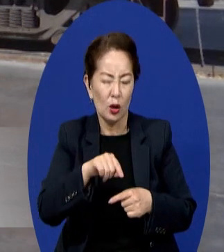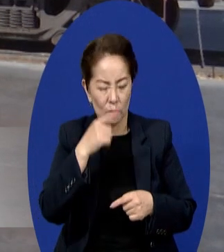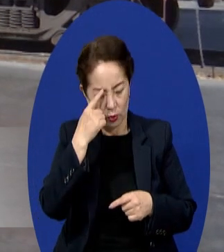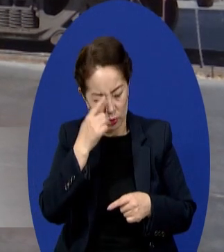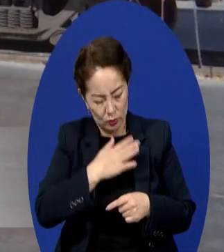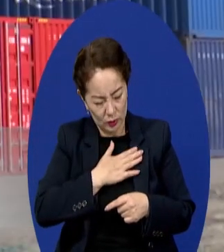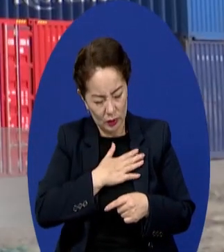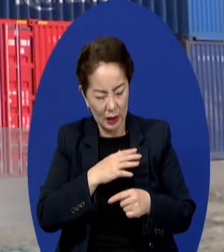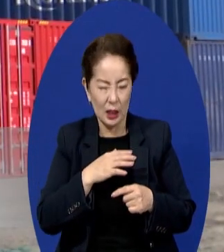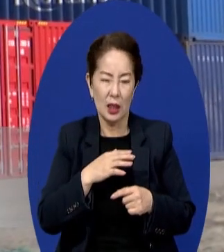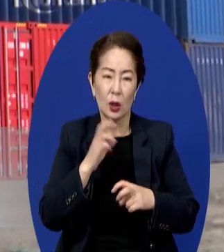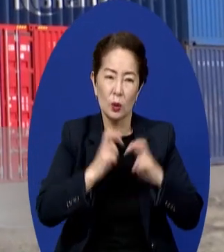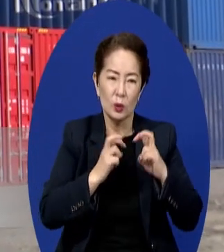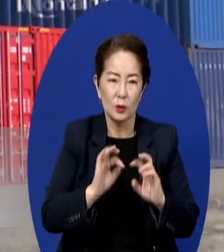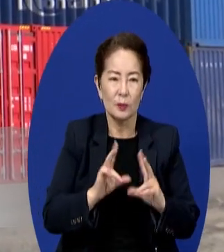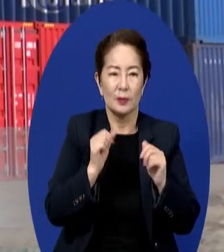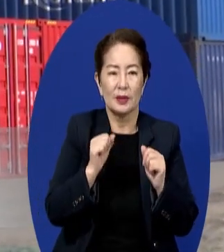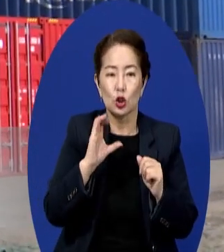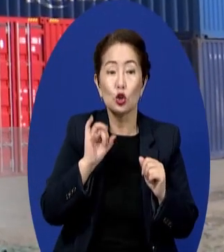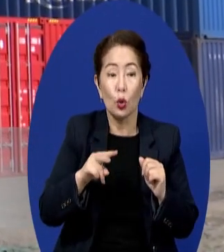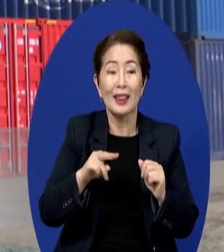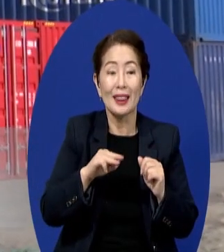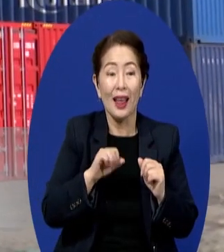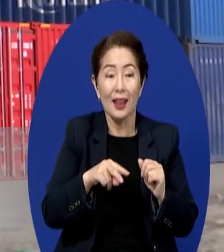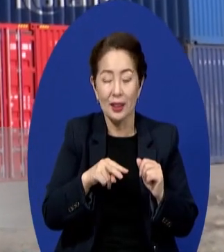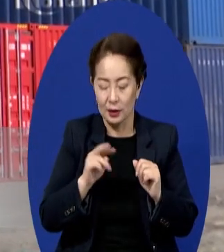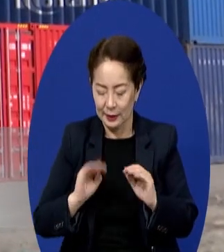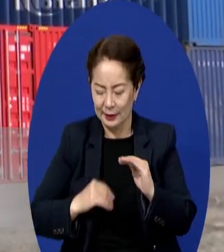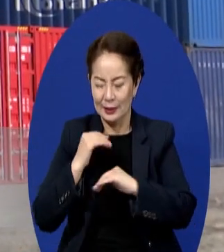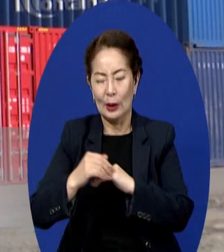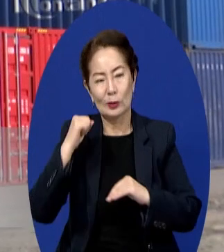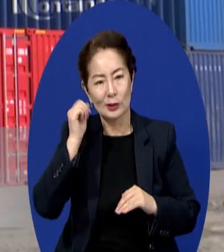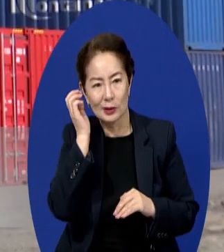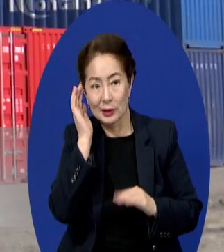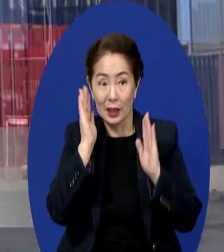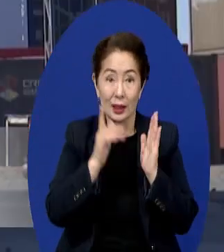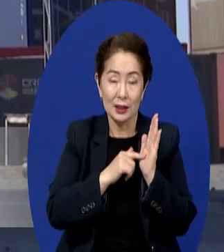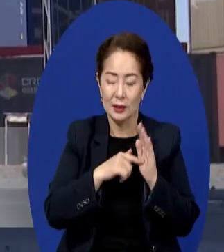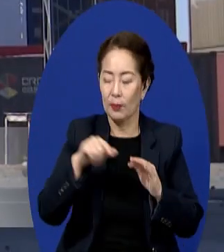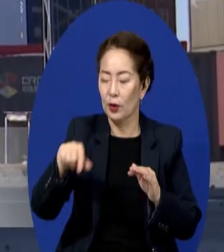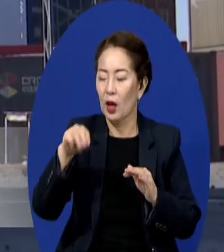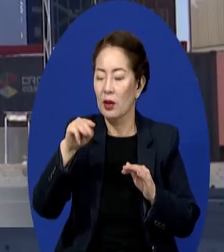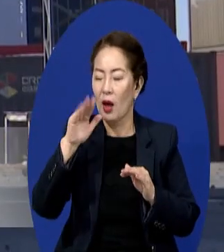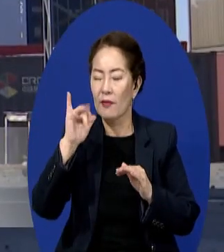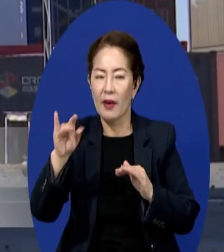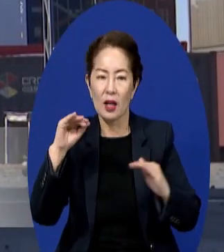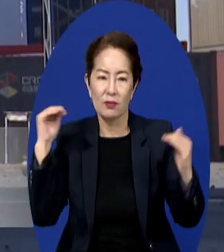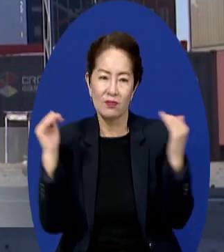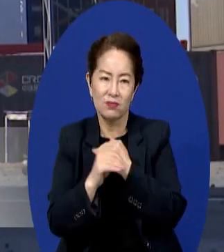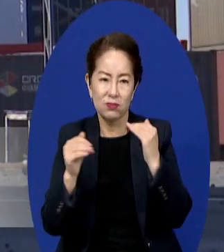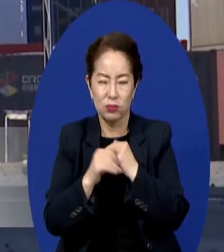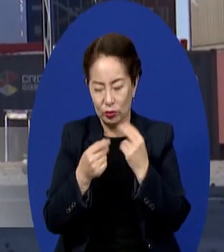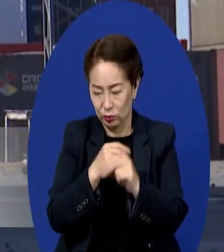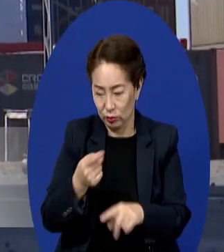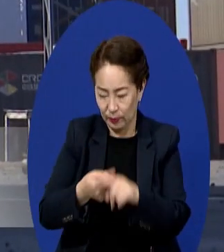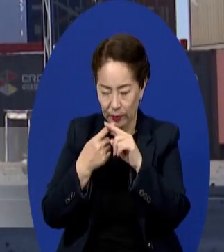талад давуу тал болгоход анхаарч байгаа гэдгийг энэ хийсэд мэдгдлээ. Засгийн газрын тухайд тээвэр логистикийн өрсөлдөх чадварыг нэмэх, үнийн чөлөөлтийг ярхаас өөр